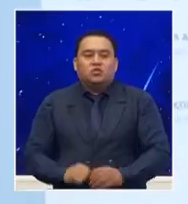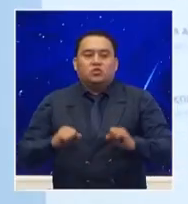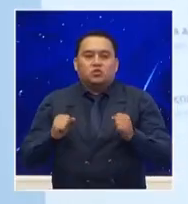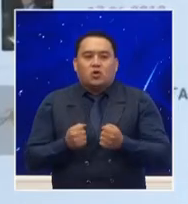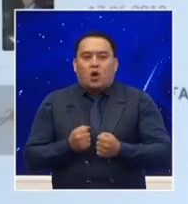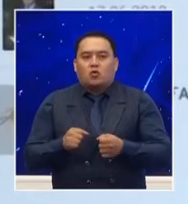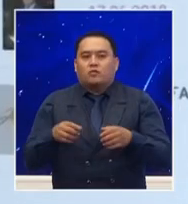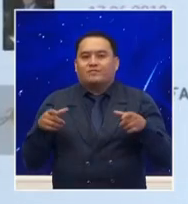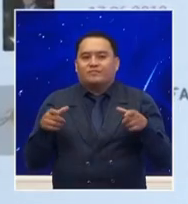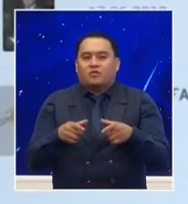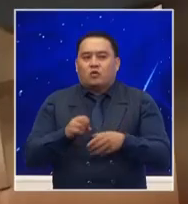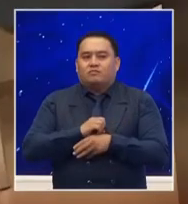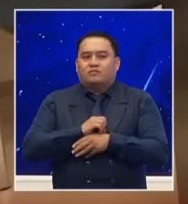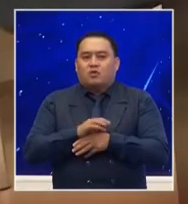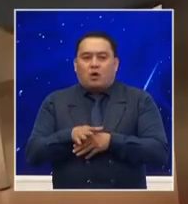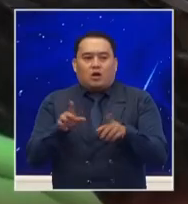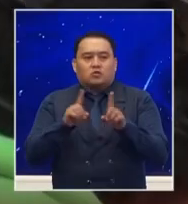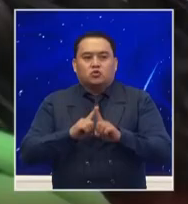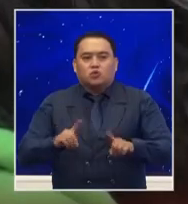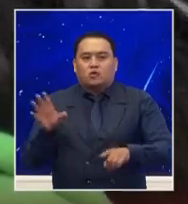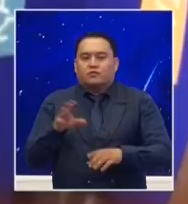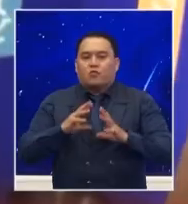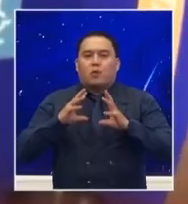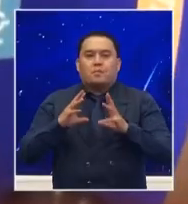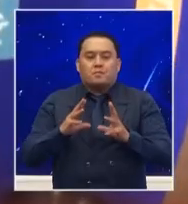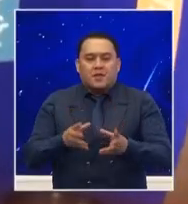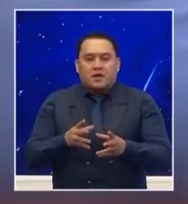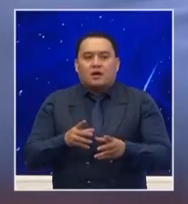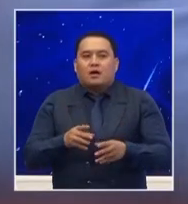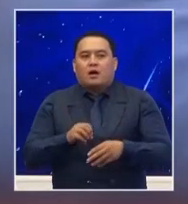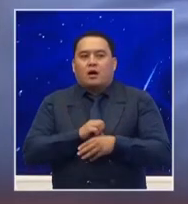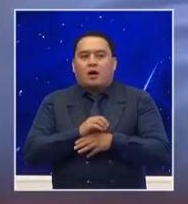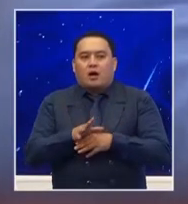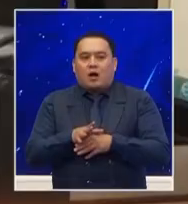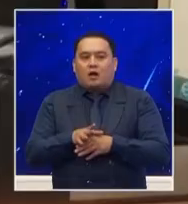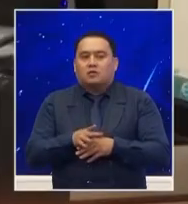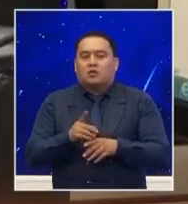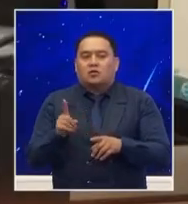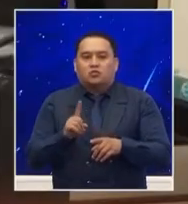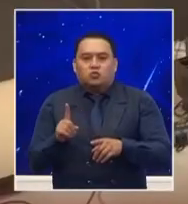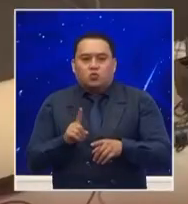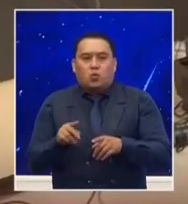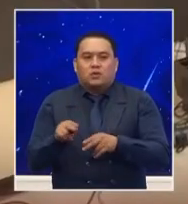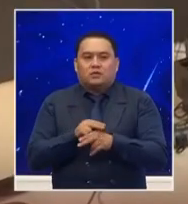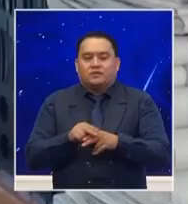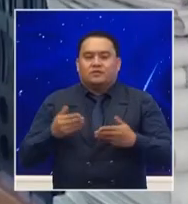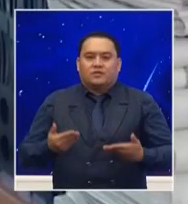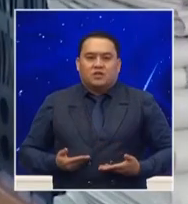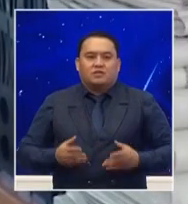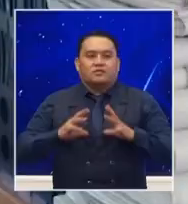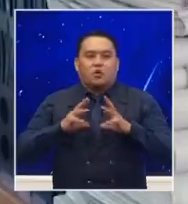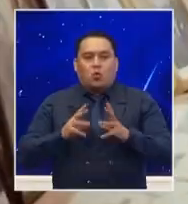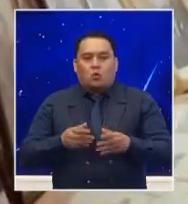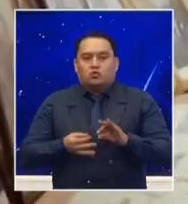даже пандемию. Этот год выдался особенным для всего мира. Пандемия коронавируса, как идеальный шторм, внесла коррективы в жизнь всей планеты. В